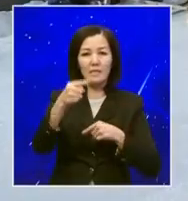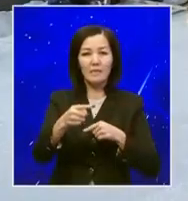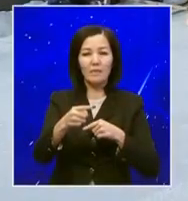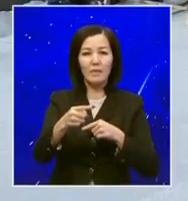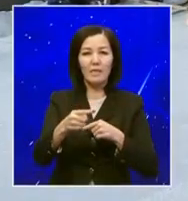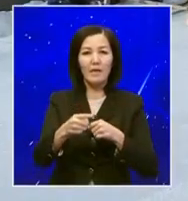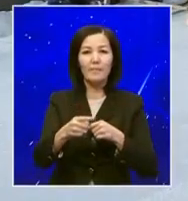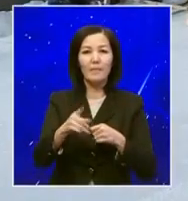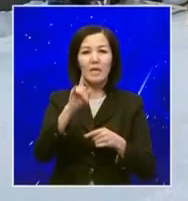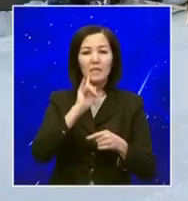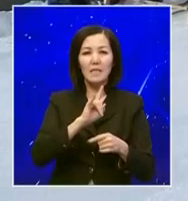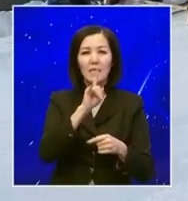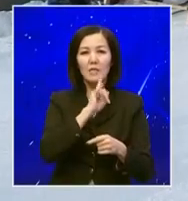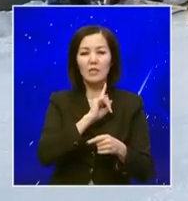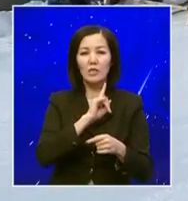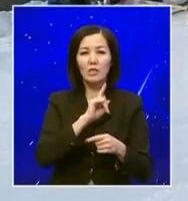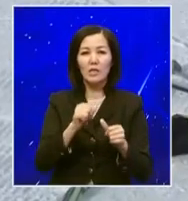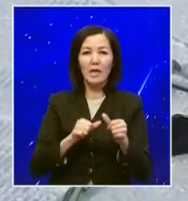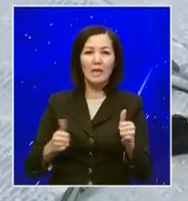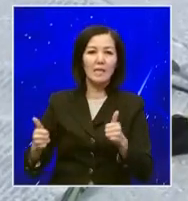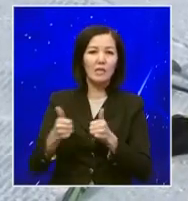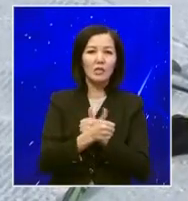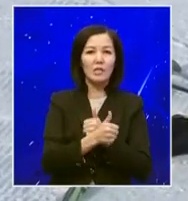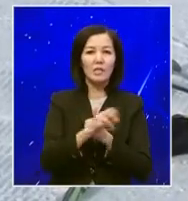дисциплинах. Среди женщин отличилась Надежда